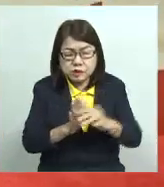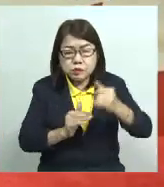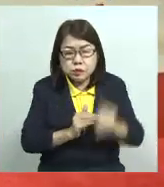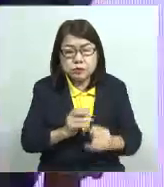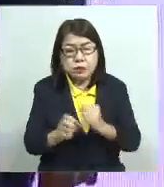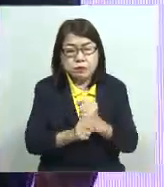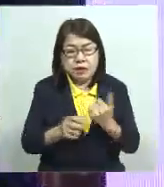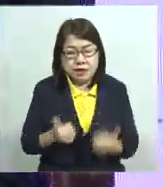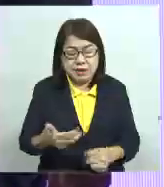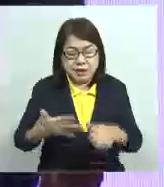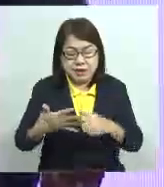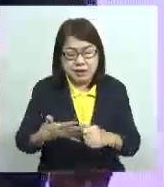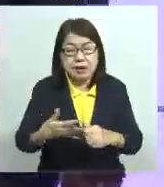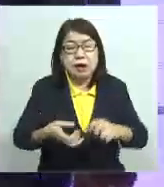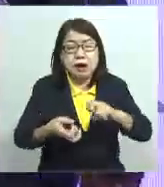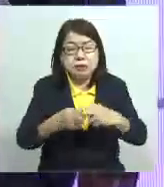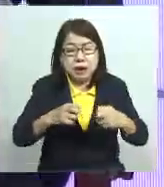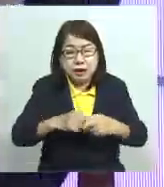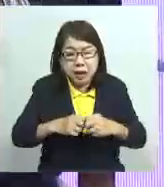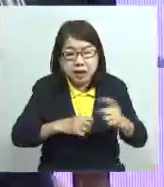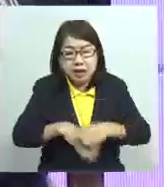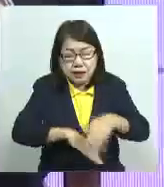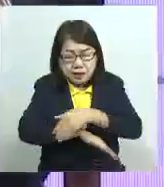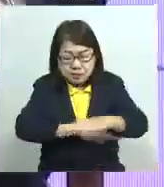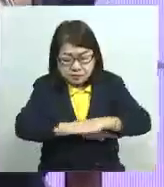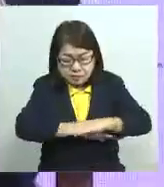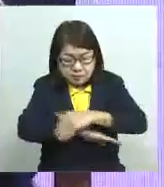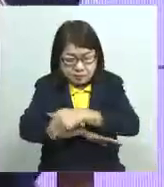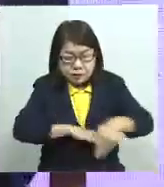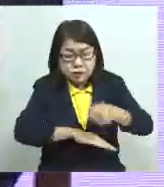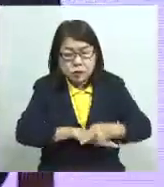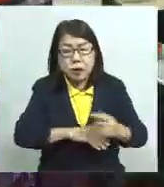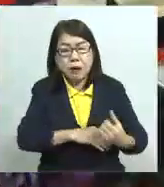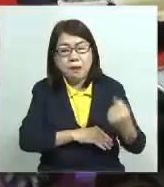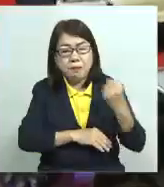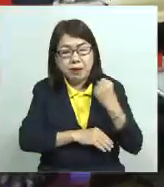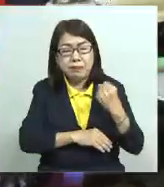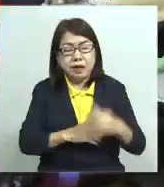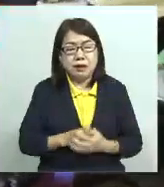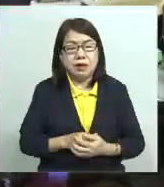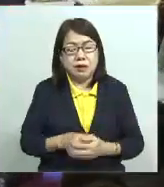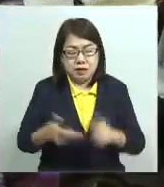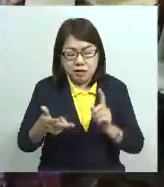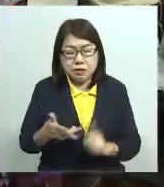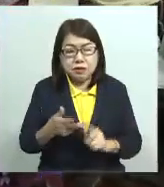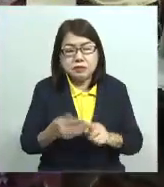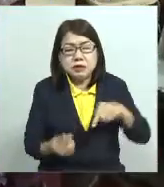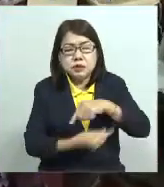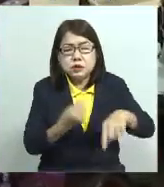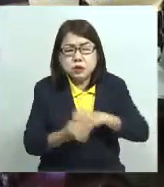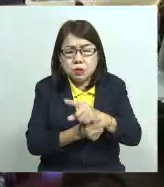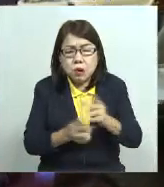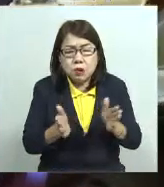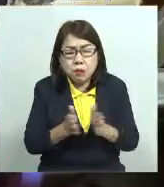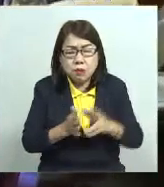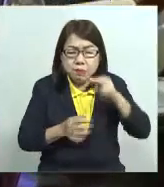การบริหารจัดการชายแดนในอาเซียนโดยเพิ่มประสิทธิภาพของกลไกต่างความยั่งยืนของสภาพแวดล้อมและทรั